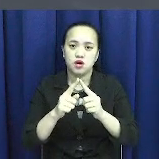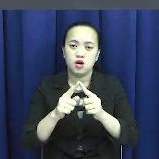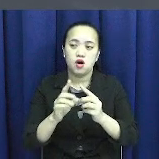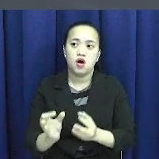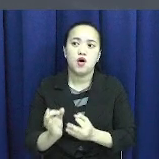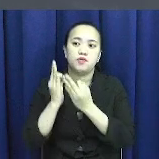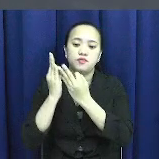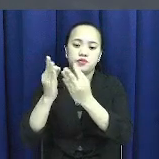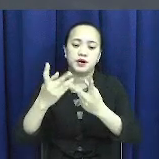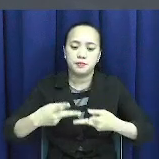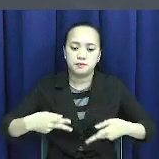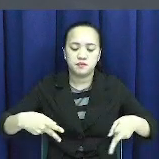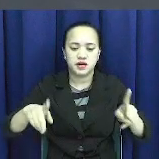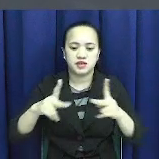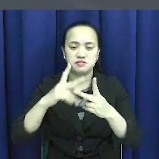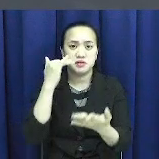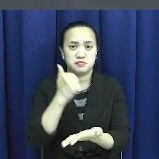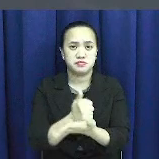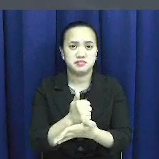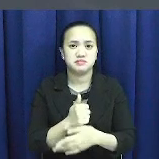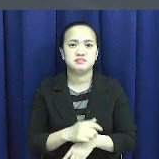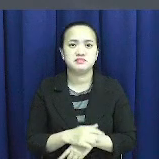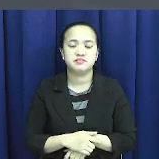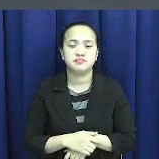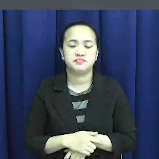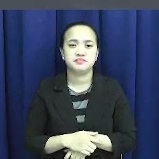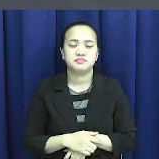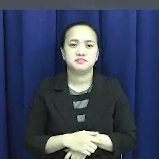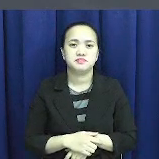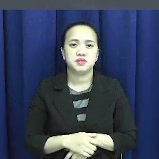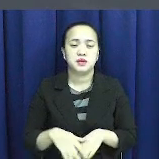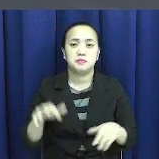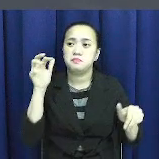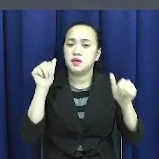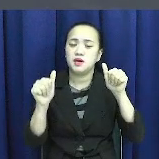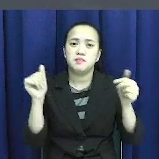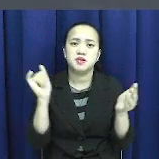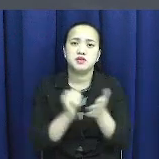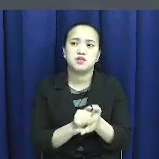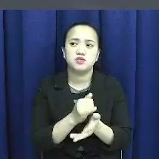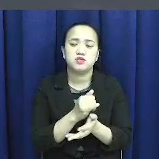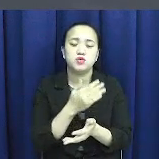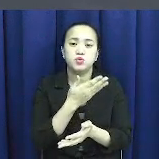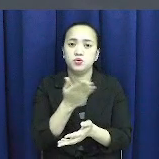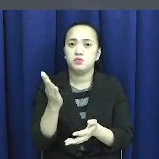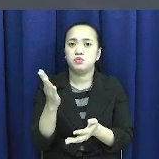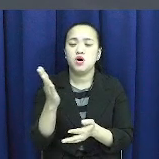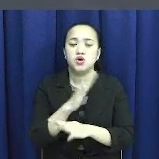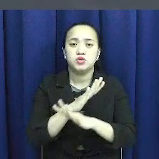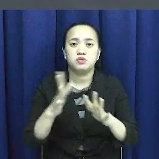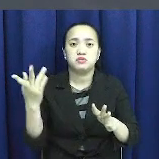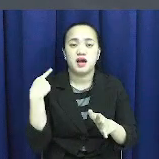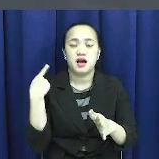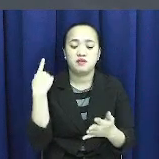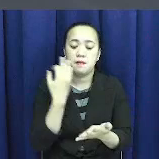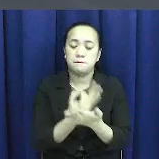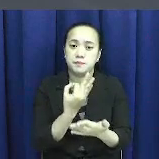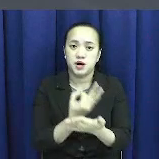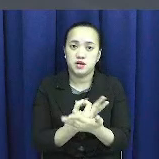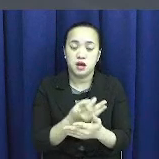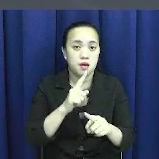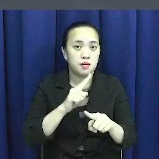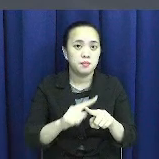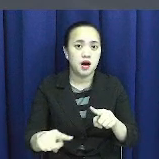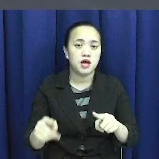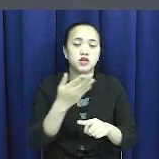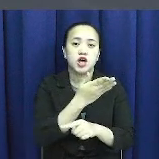Naunawaan niyo mga kapatid, now maaari na wala tayong maibigay na pananalapi, but you can offer your